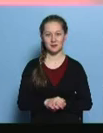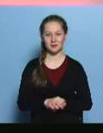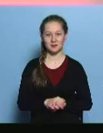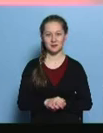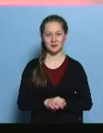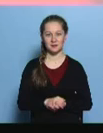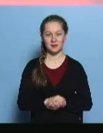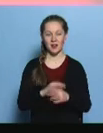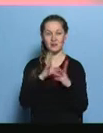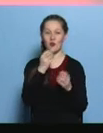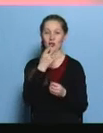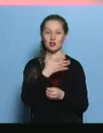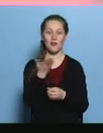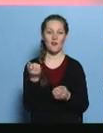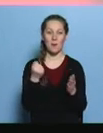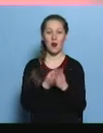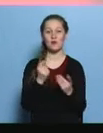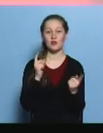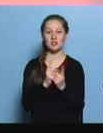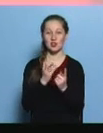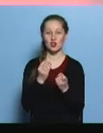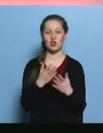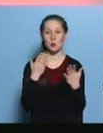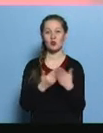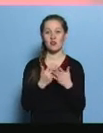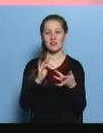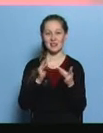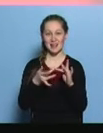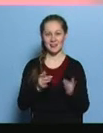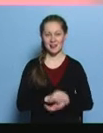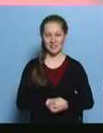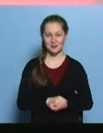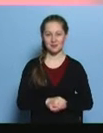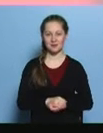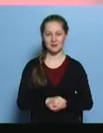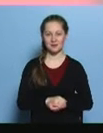И у меня на этом все. Еще больше новостей на нашем сайте myudom.ru. До встречи.